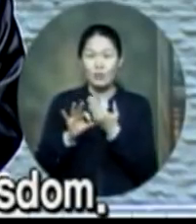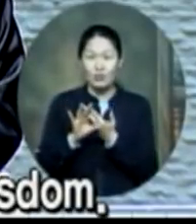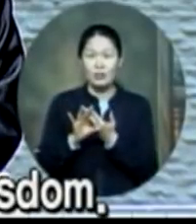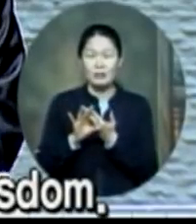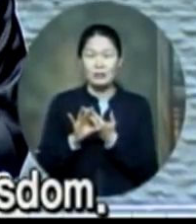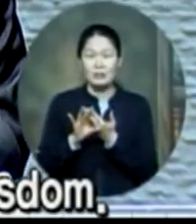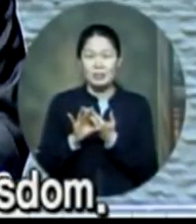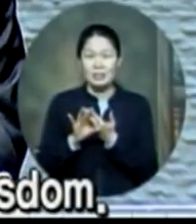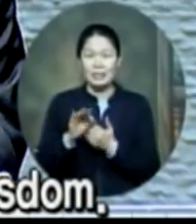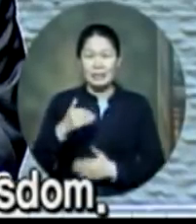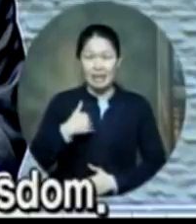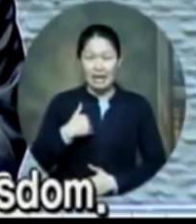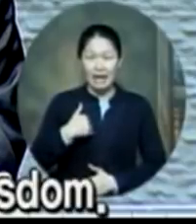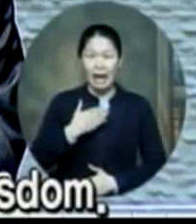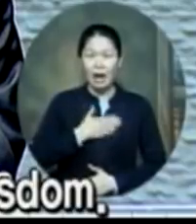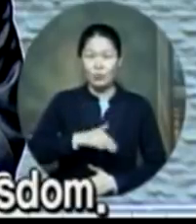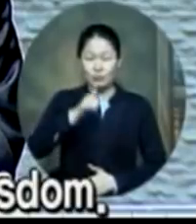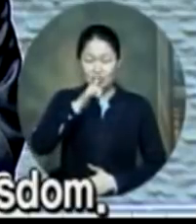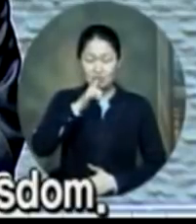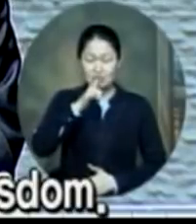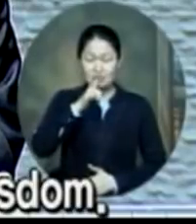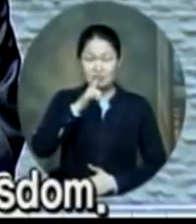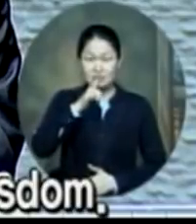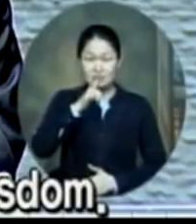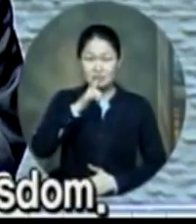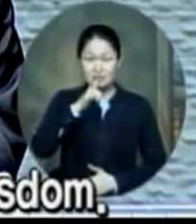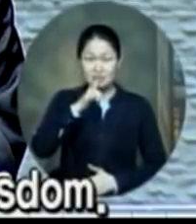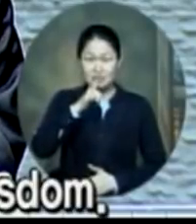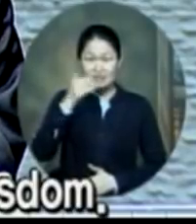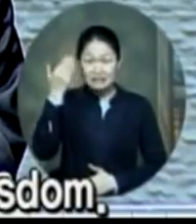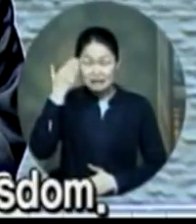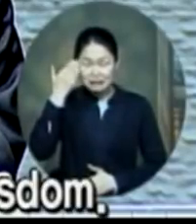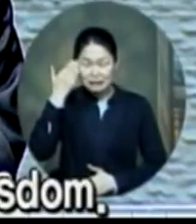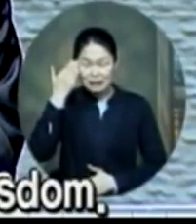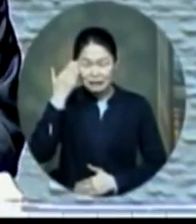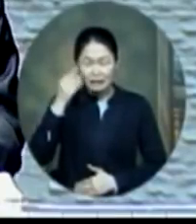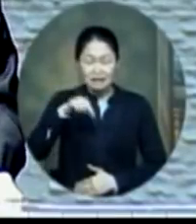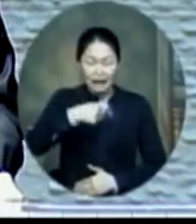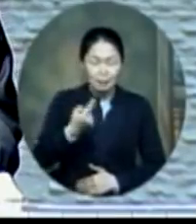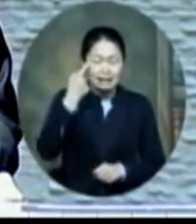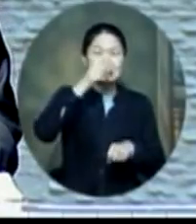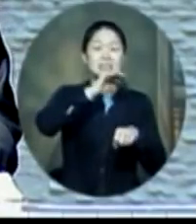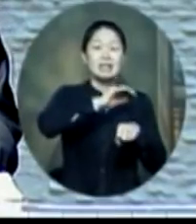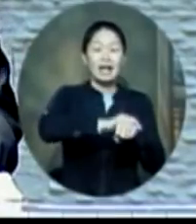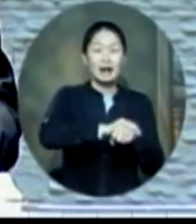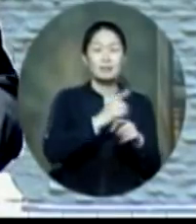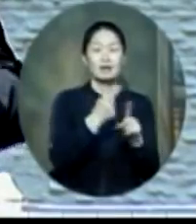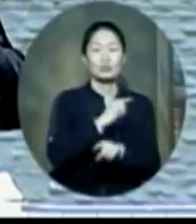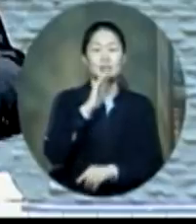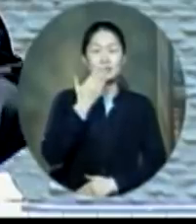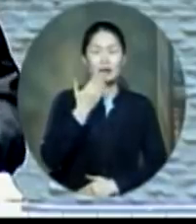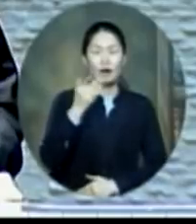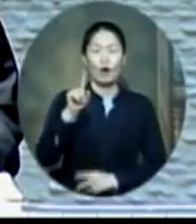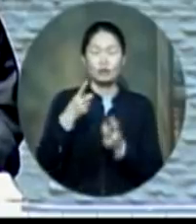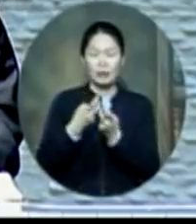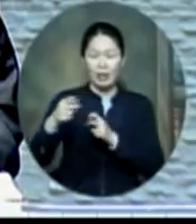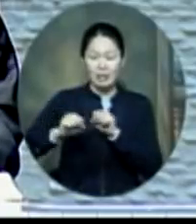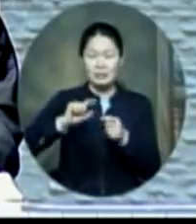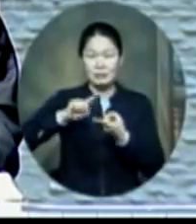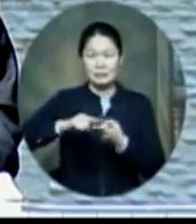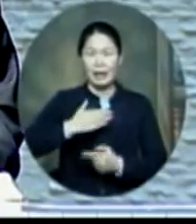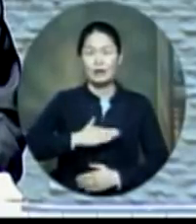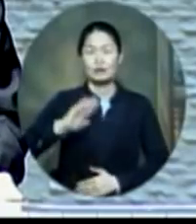되면 내가 알고 있는 것이 그 다음엔 지혜로 바뀝니다. 어떻게 해야 되는지를 알게 된다 그